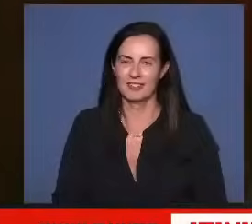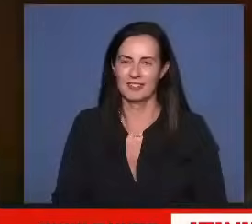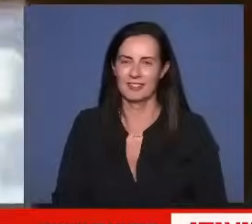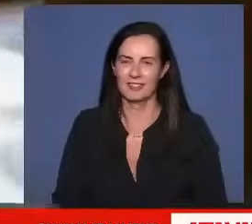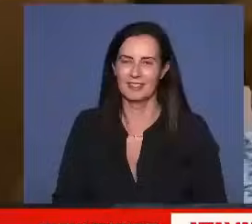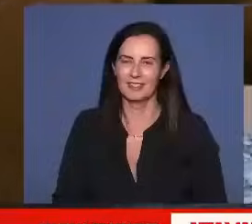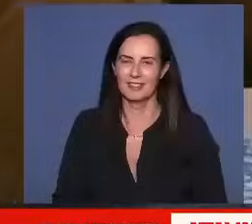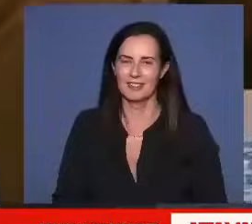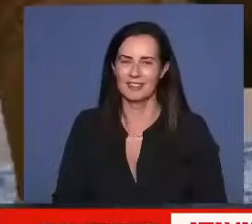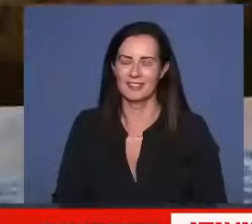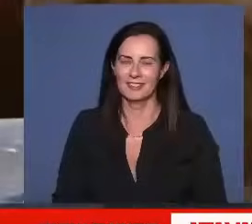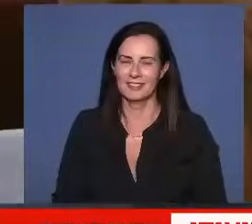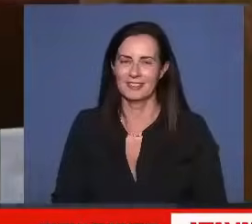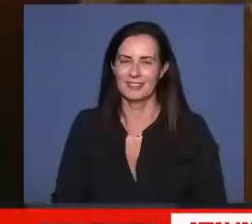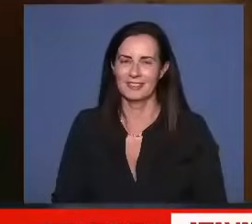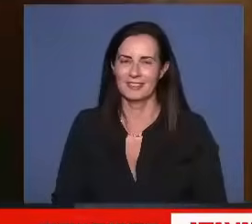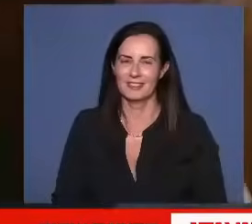מה קורה אחרי שלי?